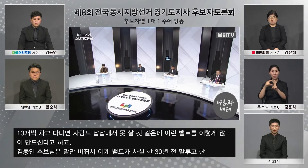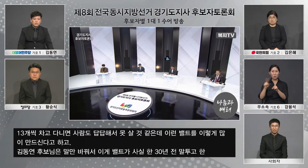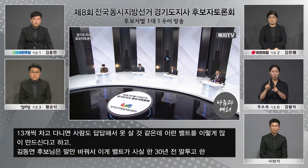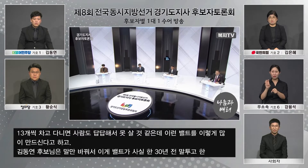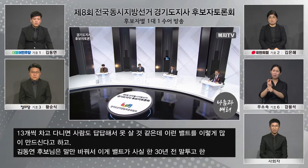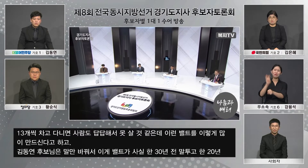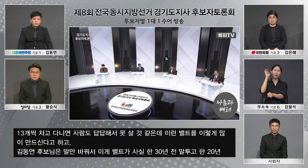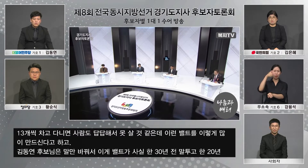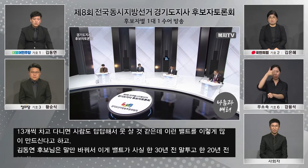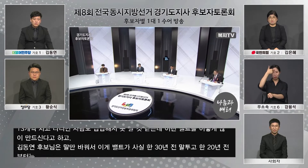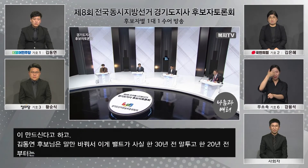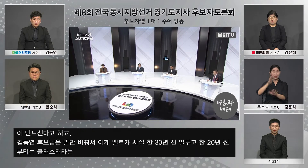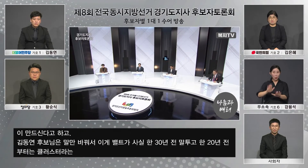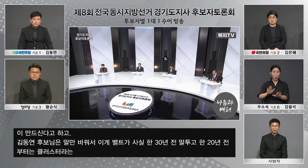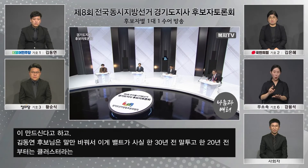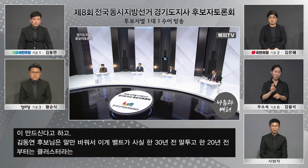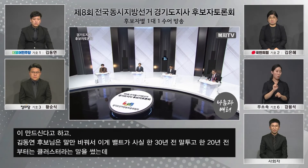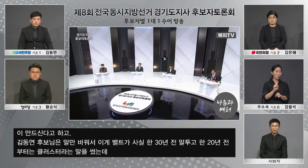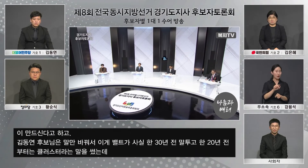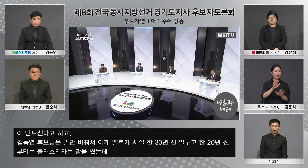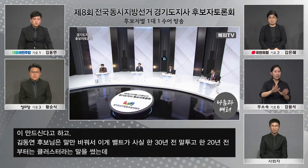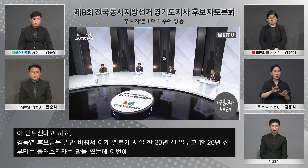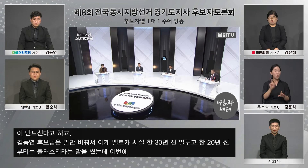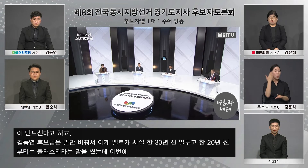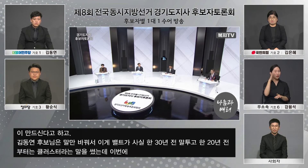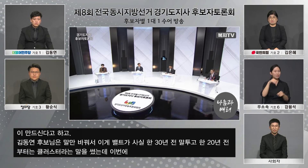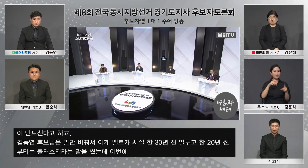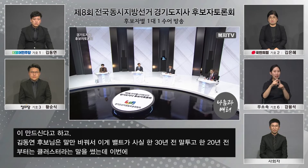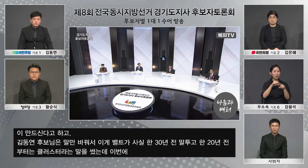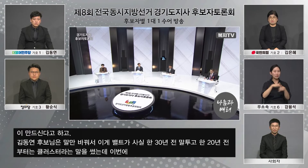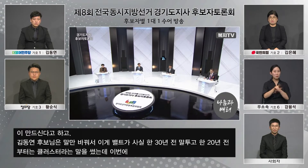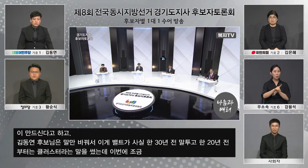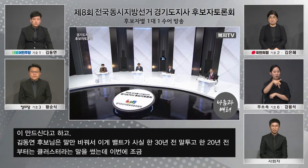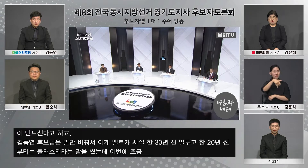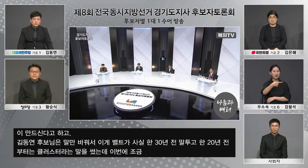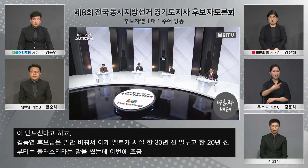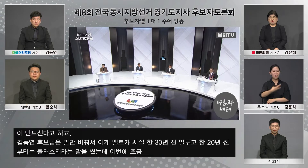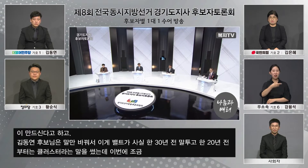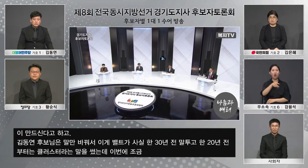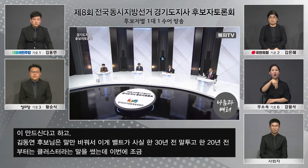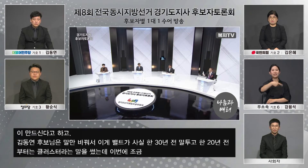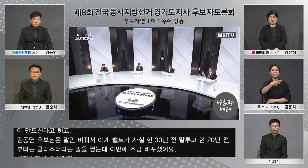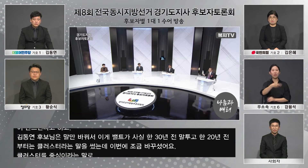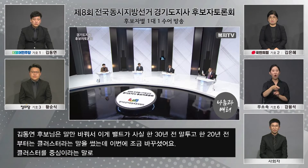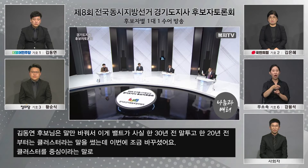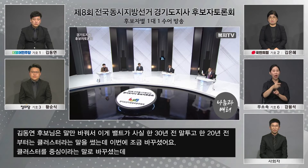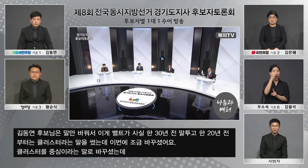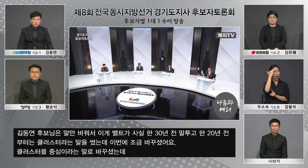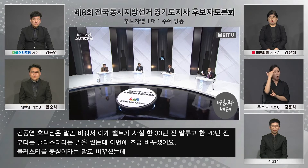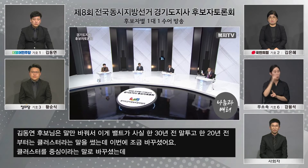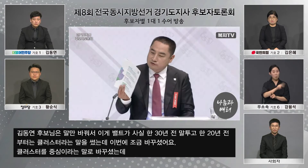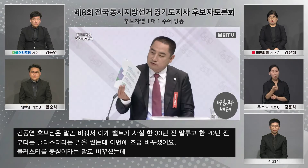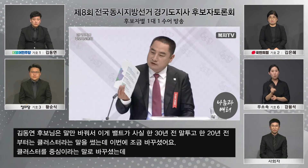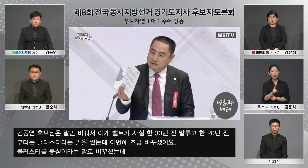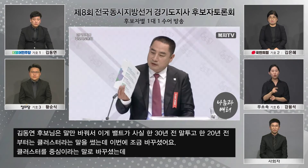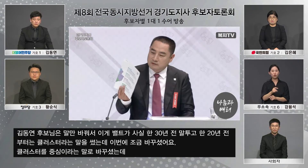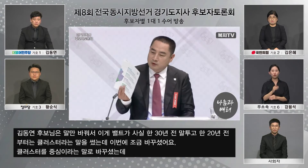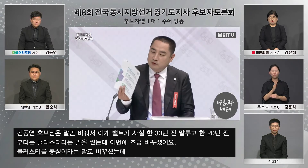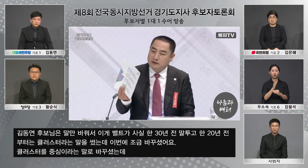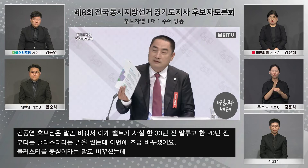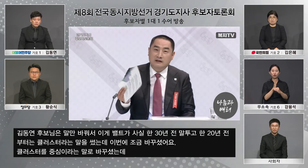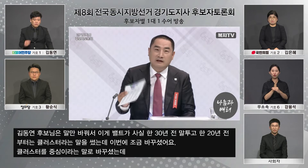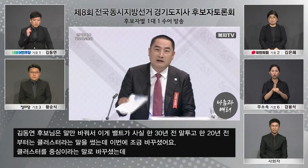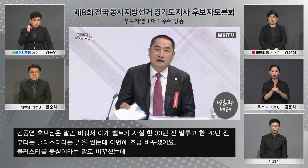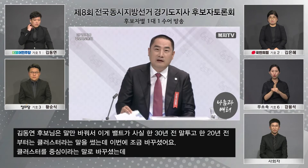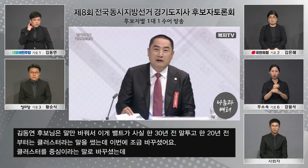썼는데 이번에 좀 바꾸셨어요. 클러스터를 중심이란 말로 바꾸셨는데 중심이란 말은 이거 중국어 아닙니까? 중국식